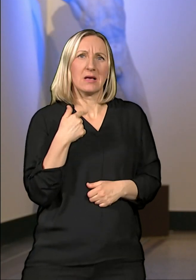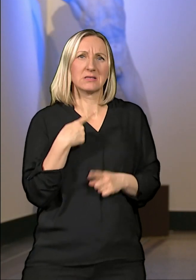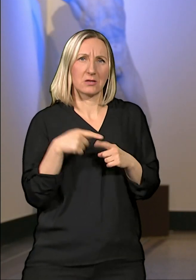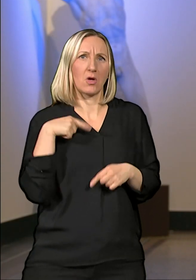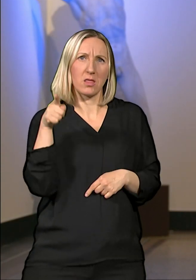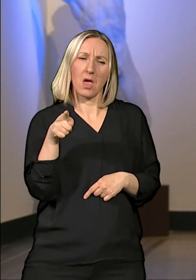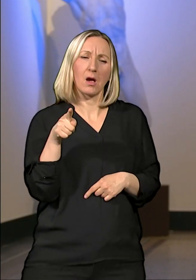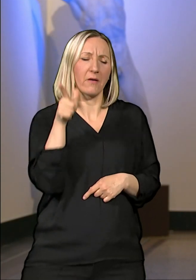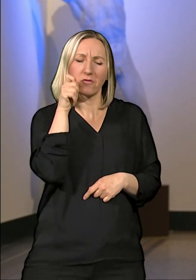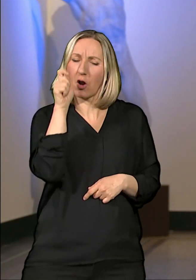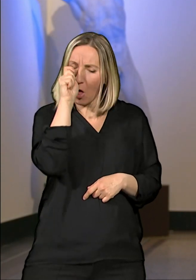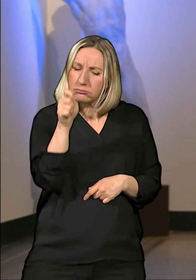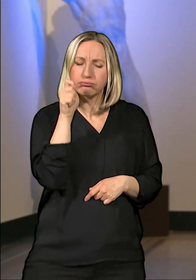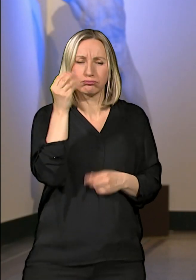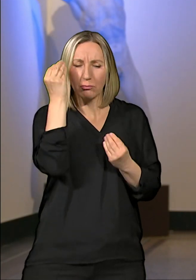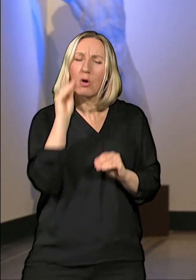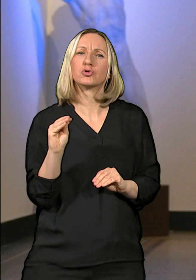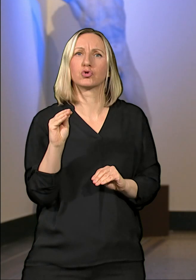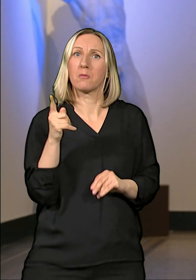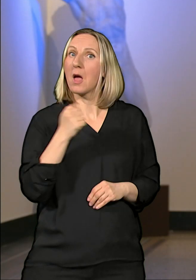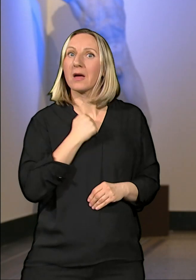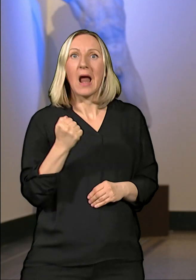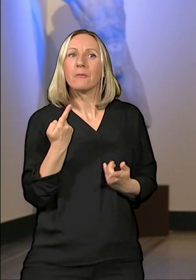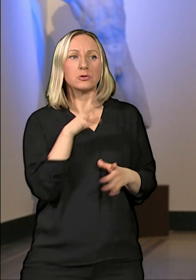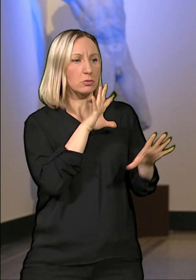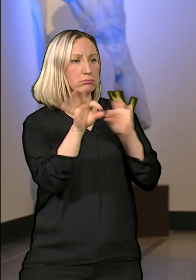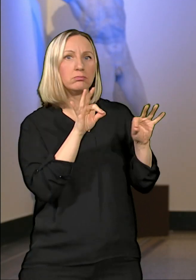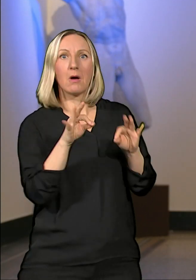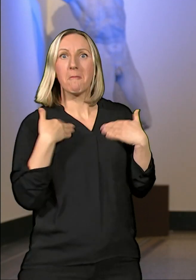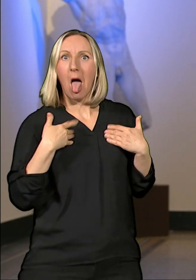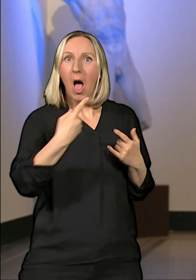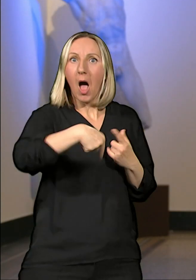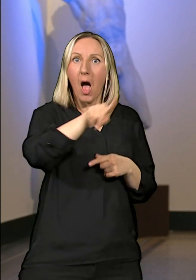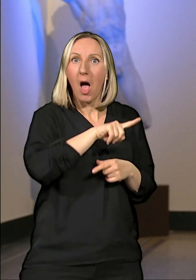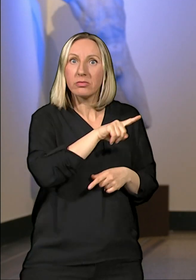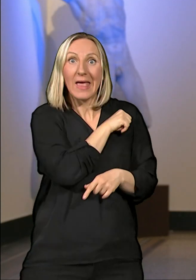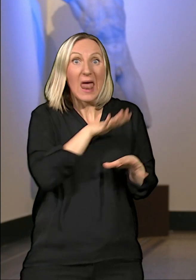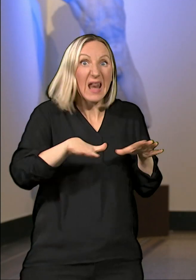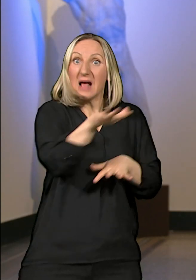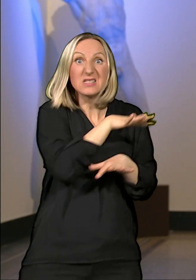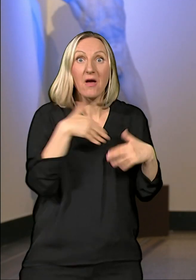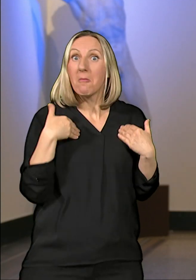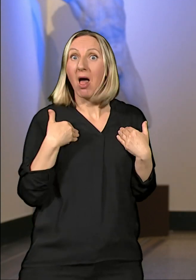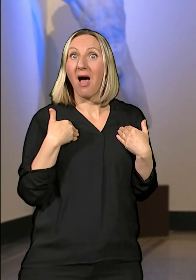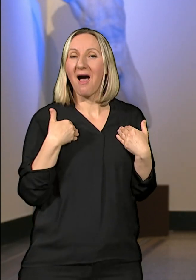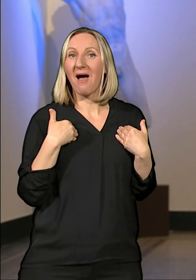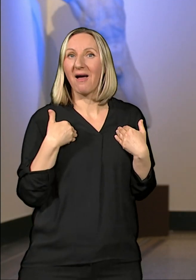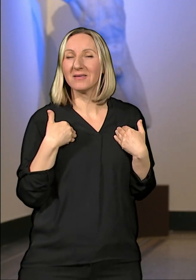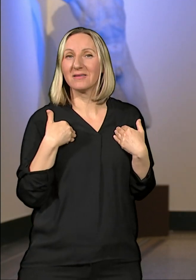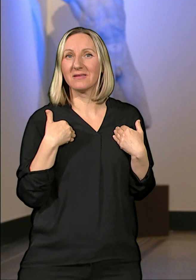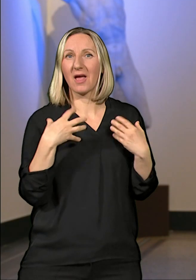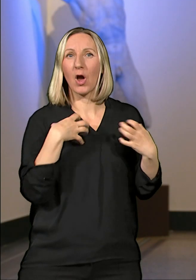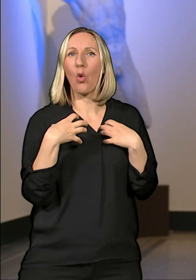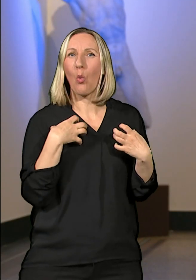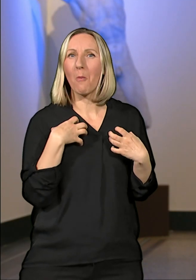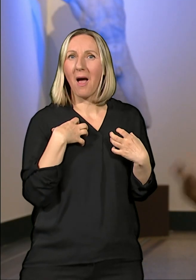izuzetno poštujem. Hrabar potez je bio da uzme cijelu generaciju mladih glumaca, ali taj potez se